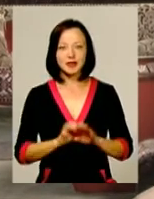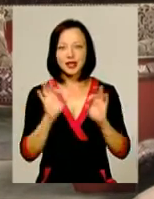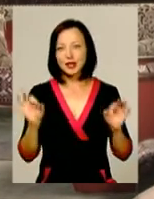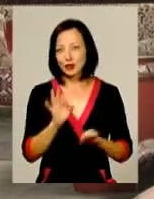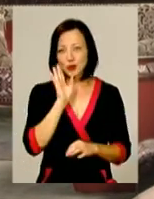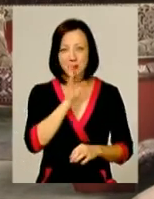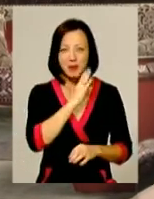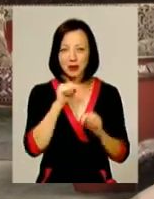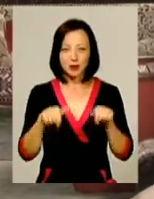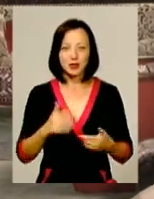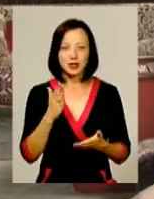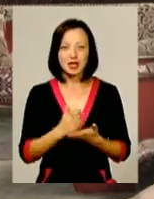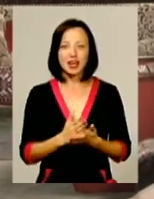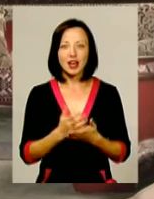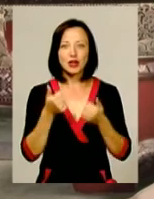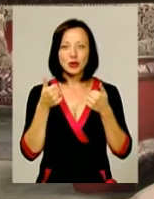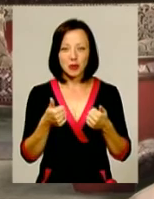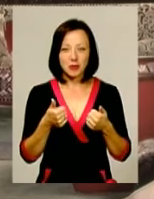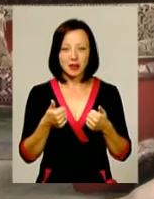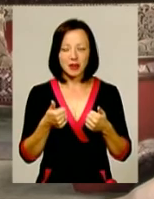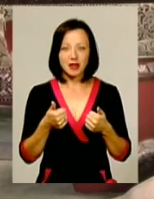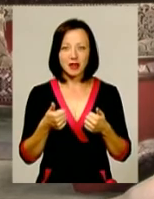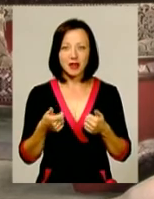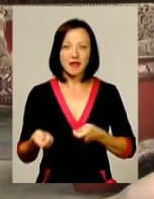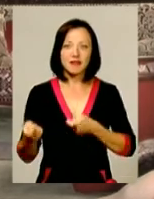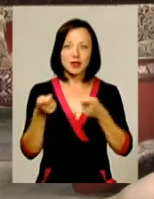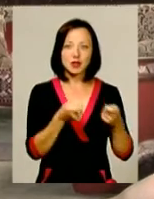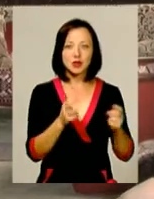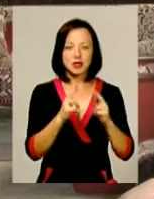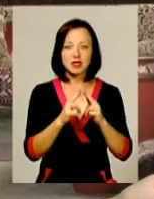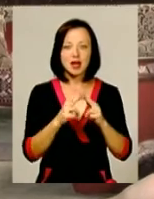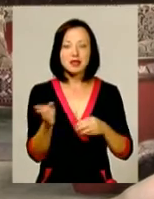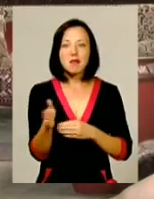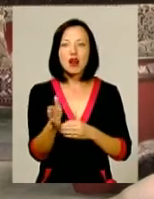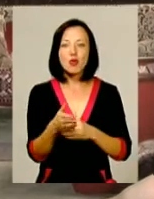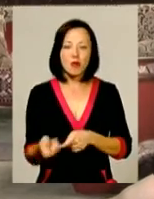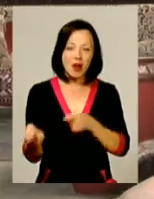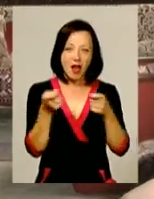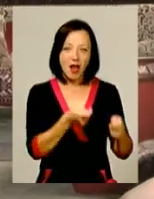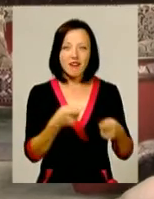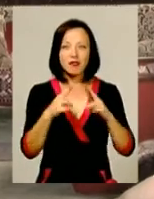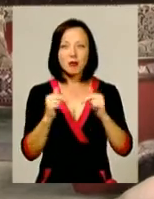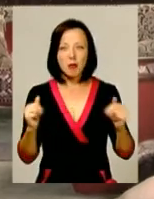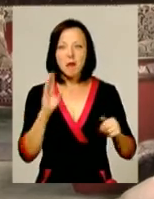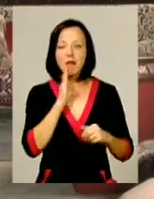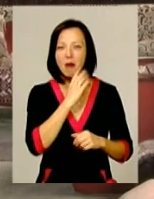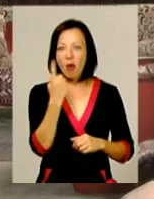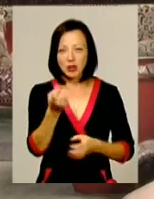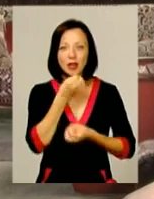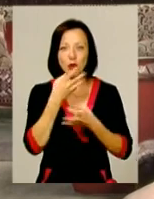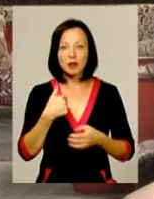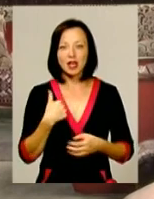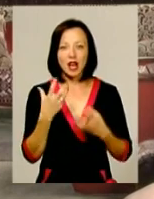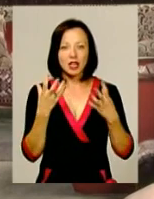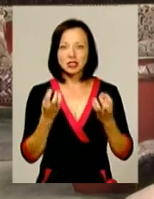мама», каже, «тут є одне плюс, везуть його з Дніпропетровська, ні, з Маріуполя в Дніпропетровськ везуть. Мама, одне плюс», каже, «я